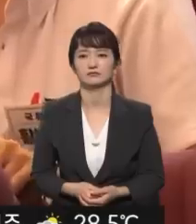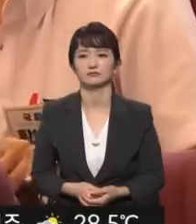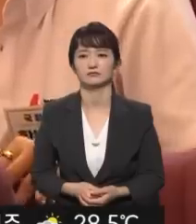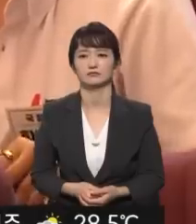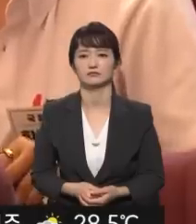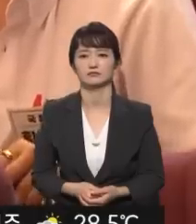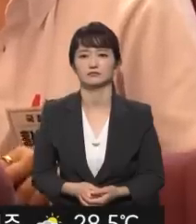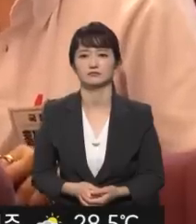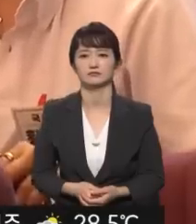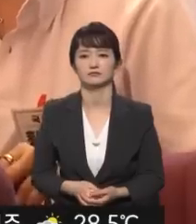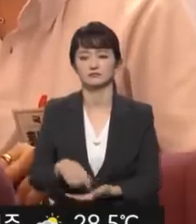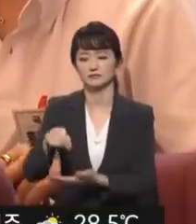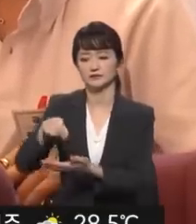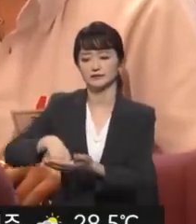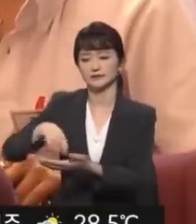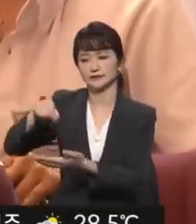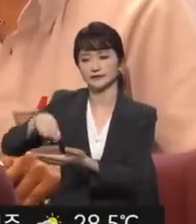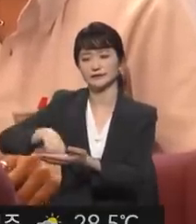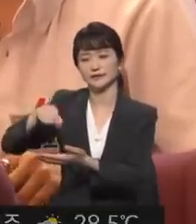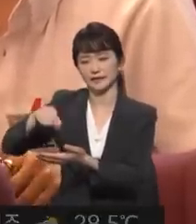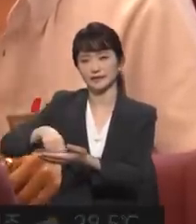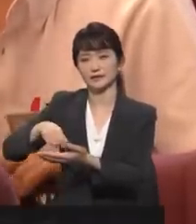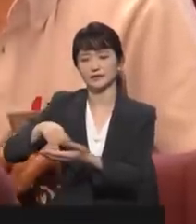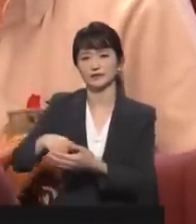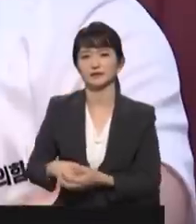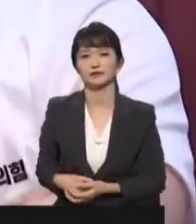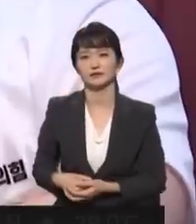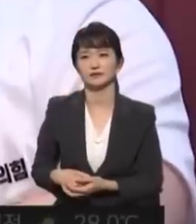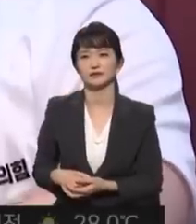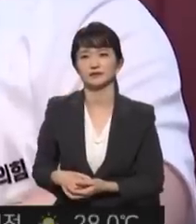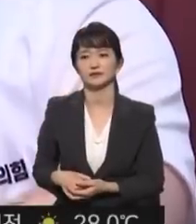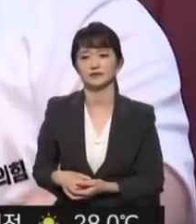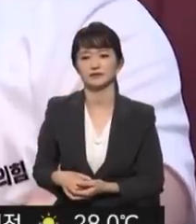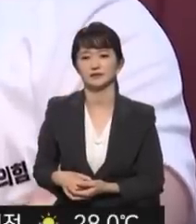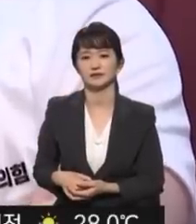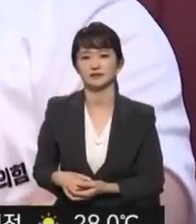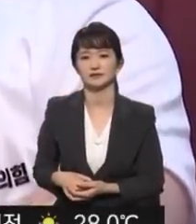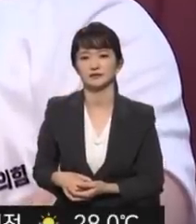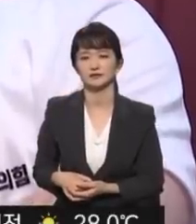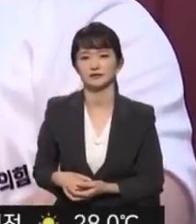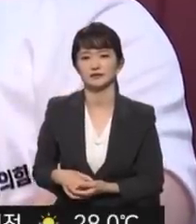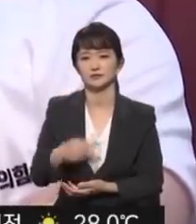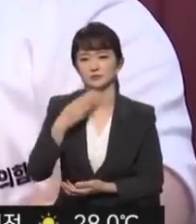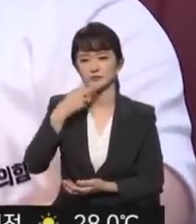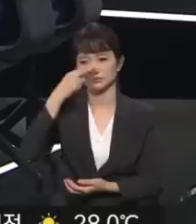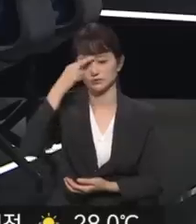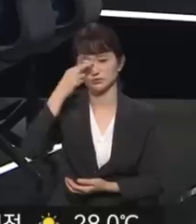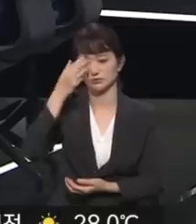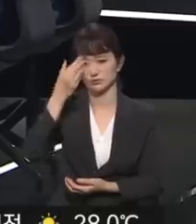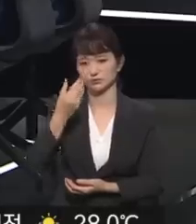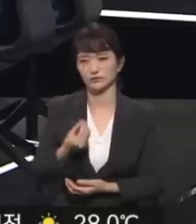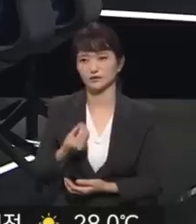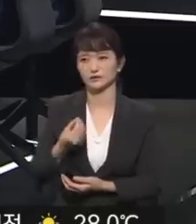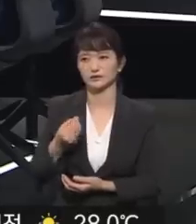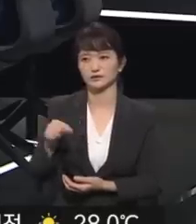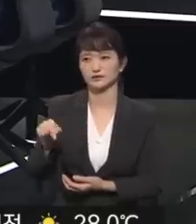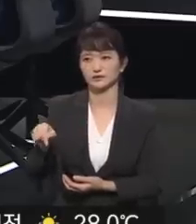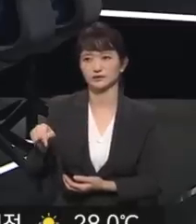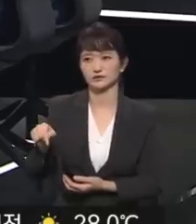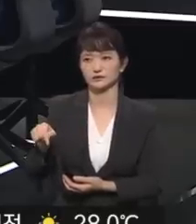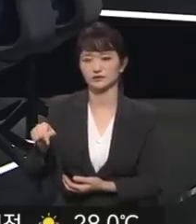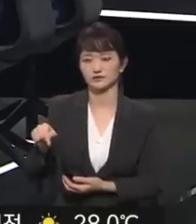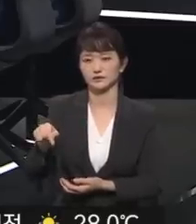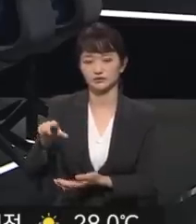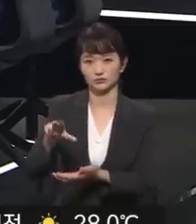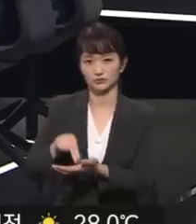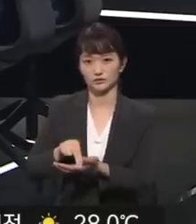보였어요 기자들 드신 저의 기자가 꺾고 마셨다고 꺾고 마신 것 까지 문제냐 라고 썼기 때문에 뒤진 것은 사실인 것을